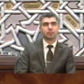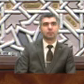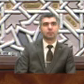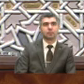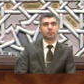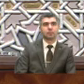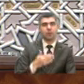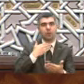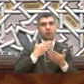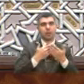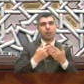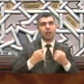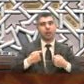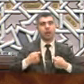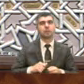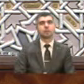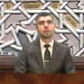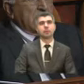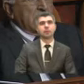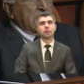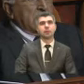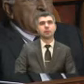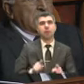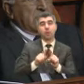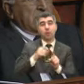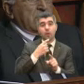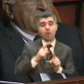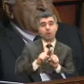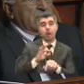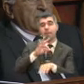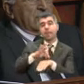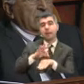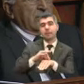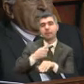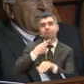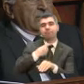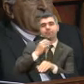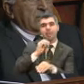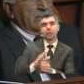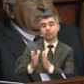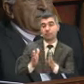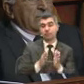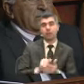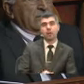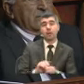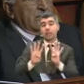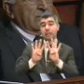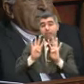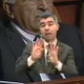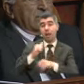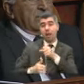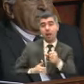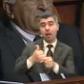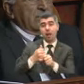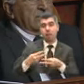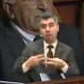شكرا سيد الرئيس. أعتذر عن رداءة الصوت نتيجة وعكة صحية. السيدة الوزيرة، بعد مرور 8 سنوات على إقرار